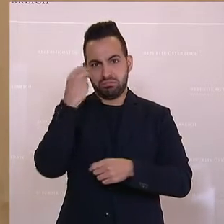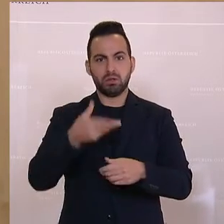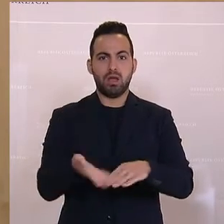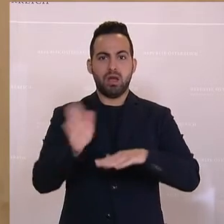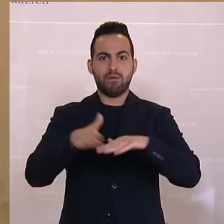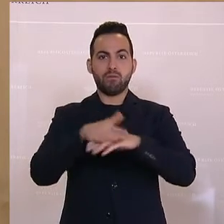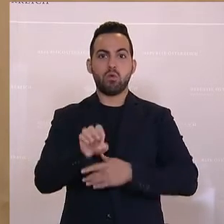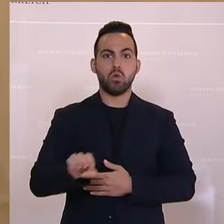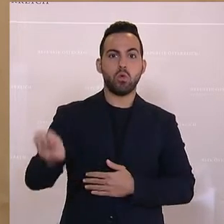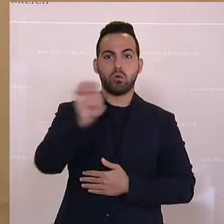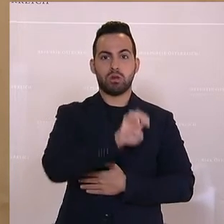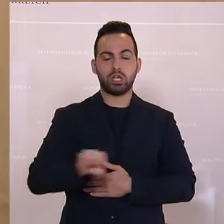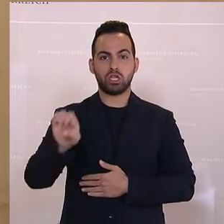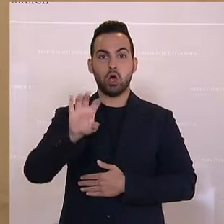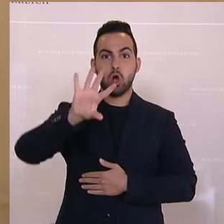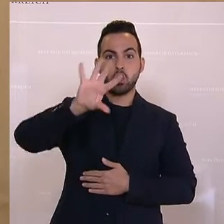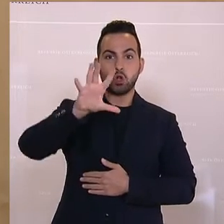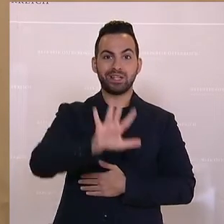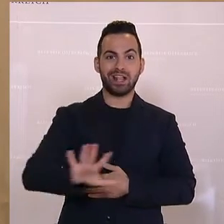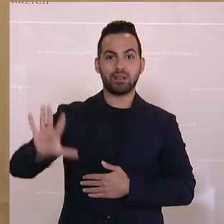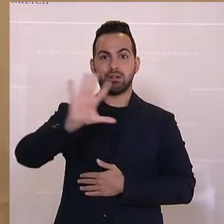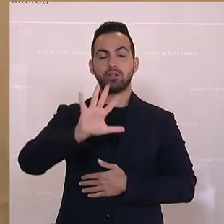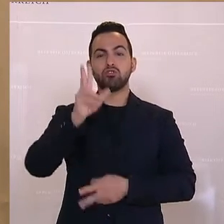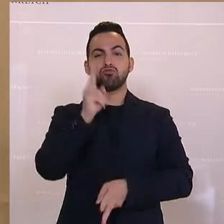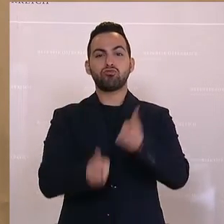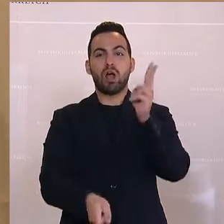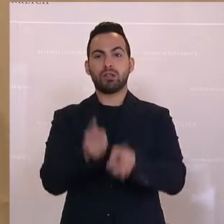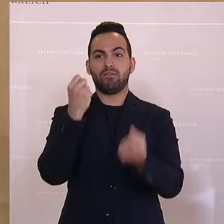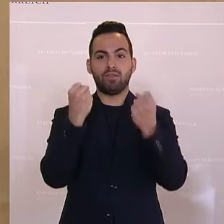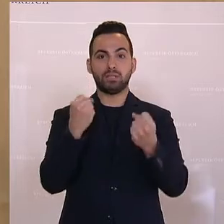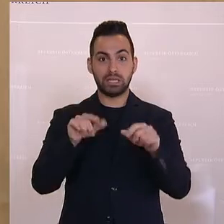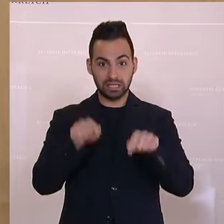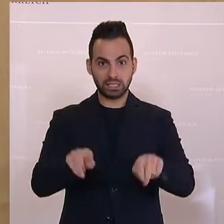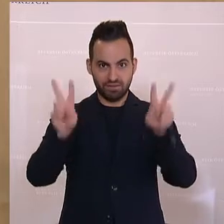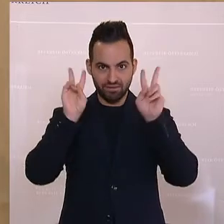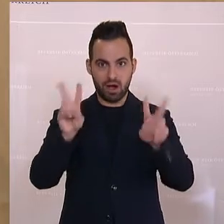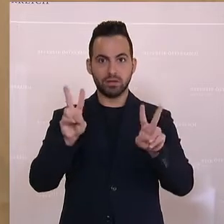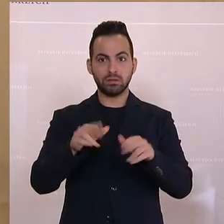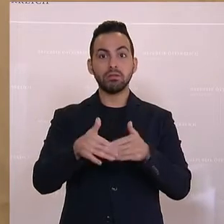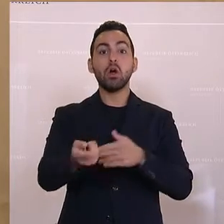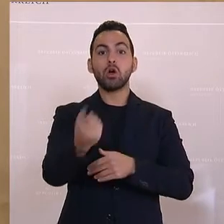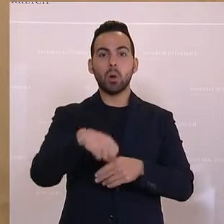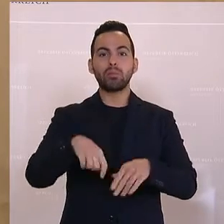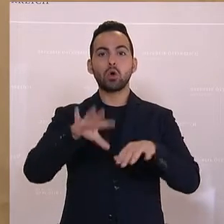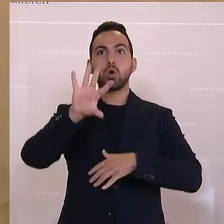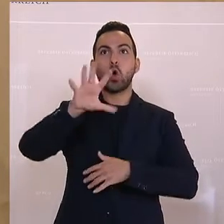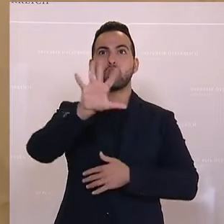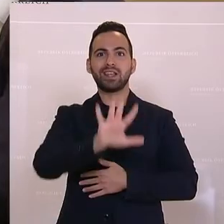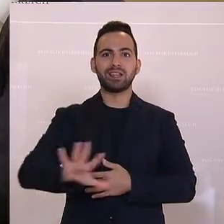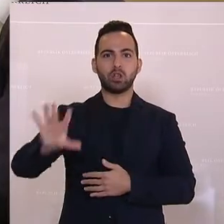die dem europäischen Kontinent, der europäischen Wirtschaft schadet. Das ist die Wahrheit, die dazu führen wird, dass der gesamte